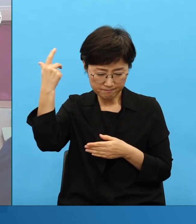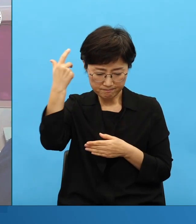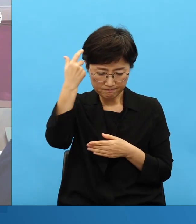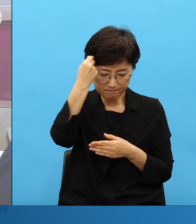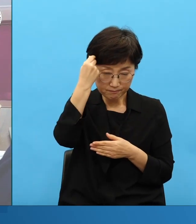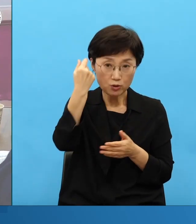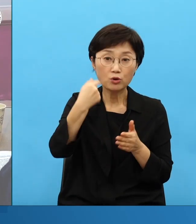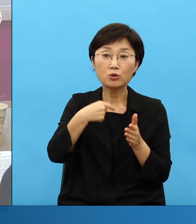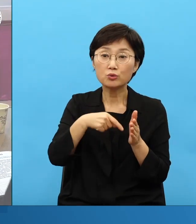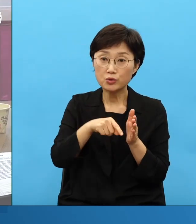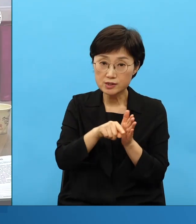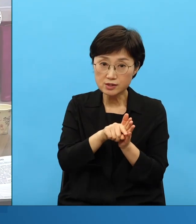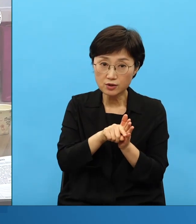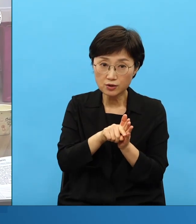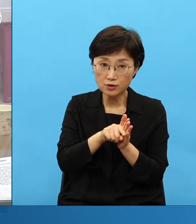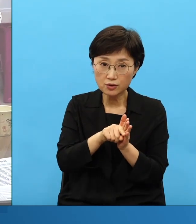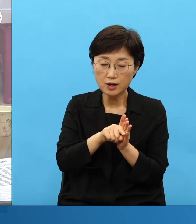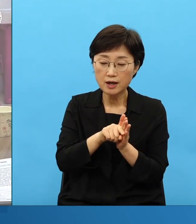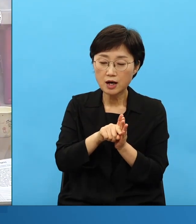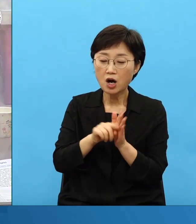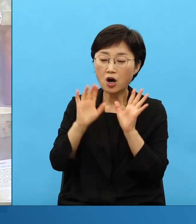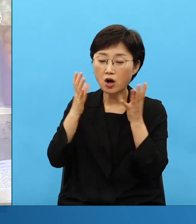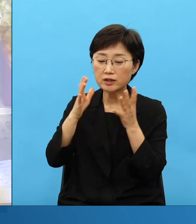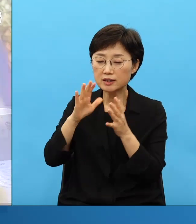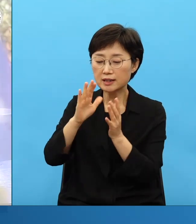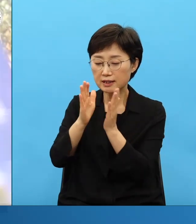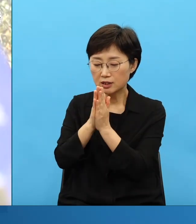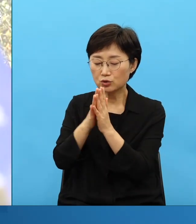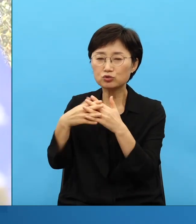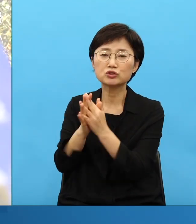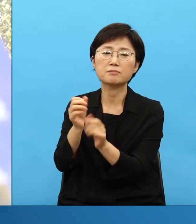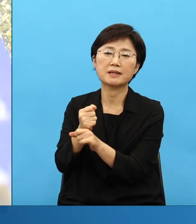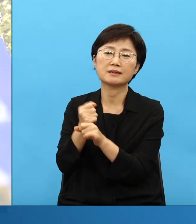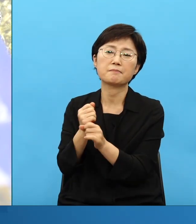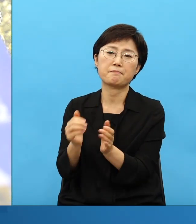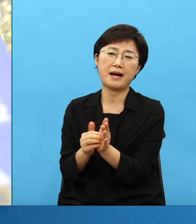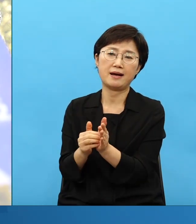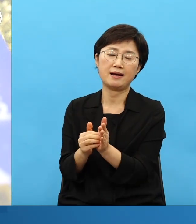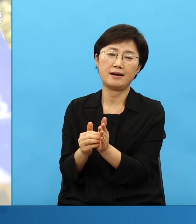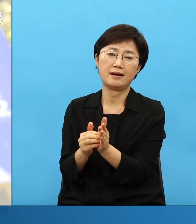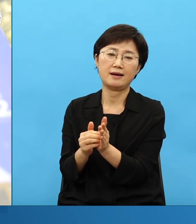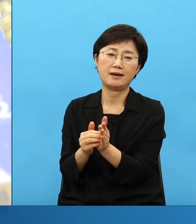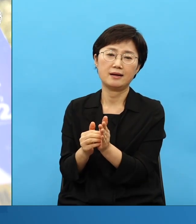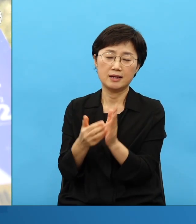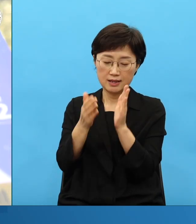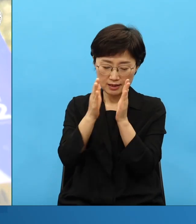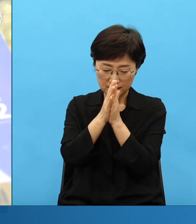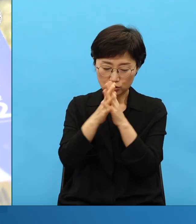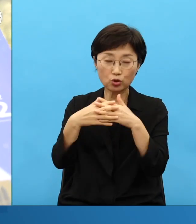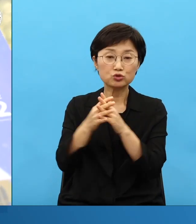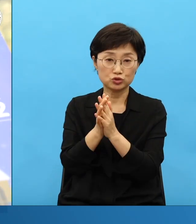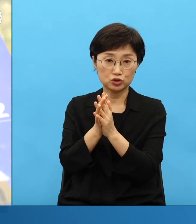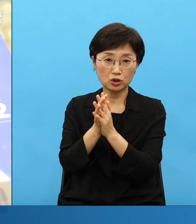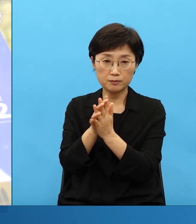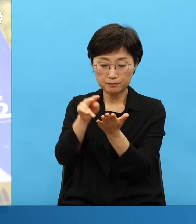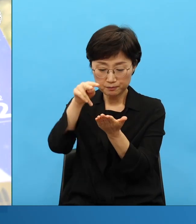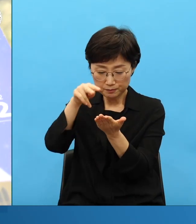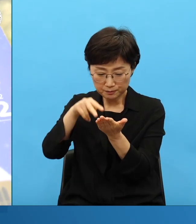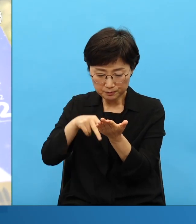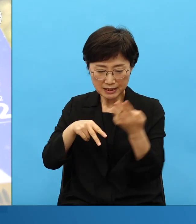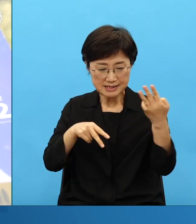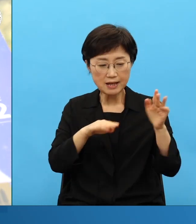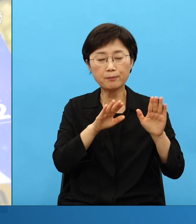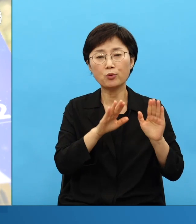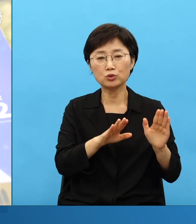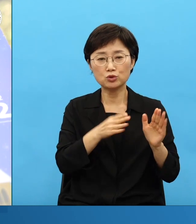아이들의 눈높이에 맞춰 편성한 어린이 기도수첩. 기도수첩을 통해 누려지는 사모늘의